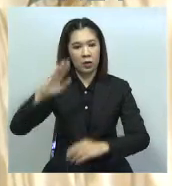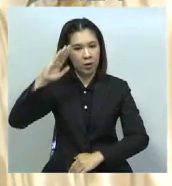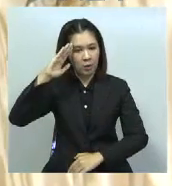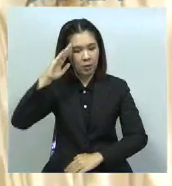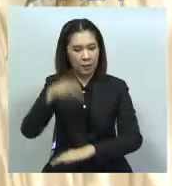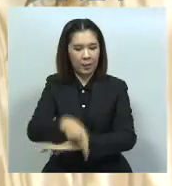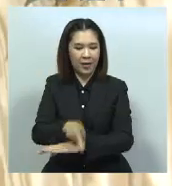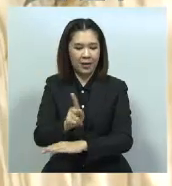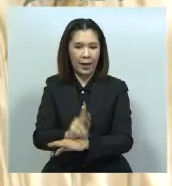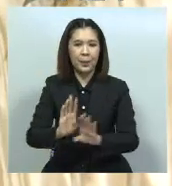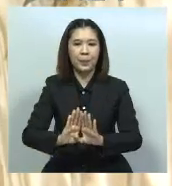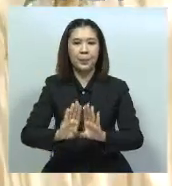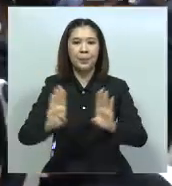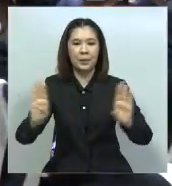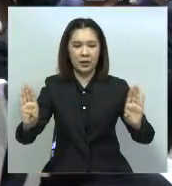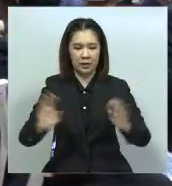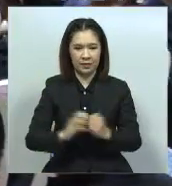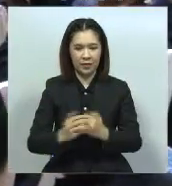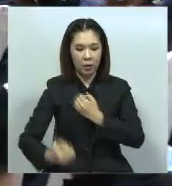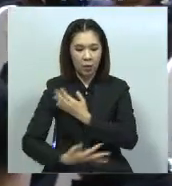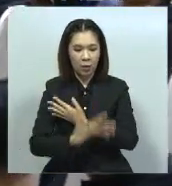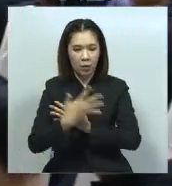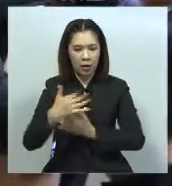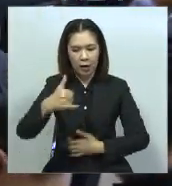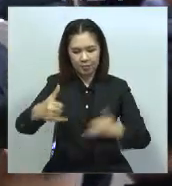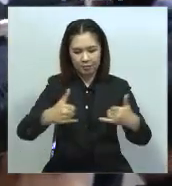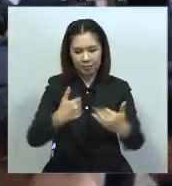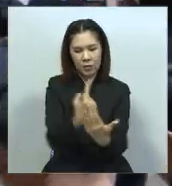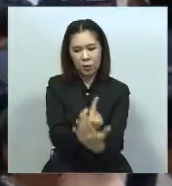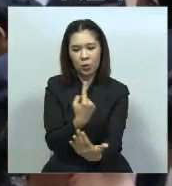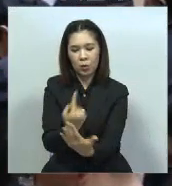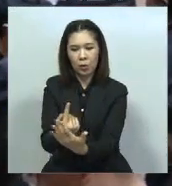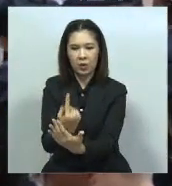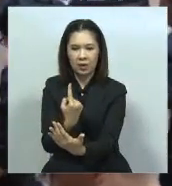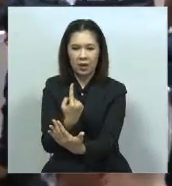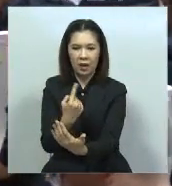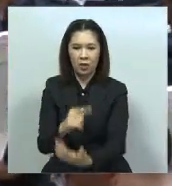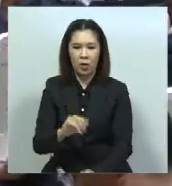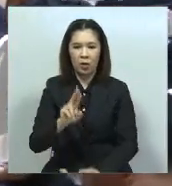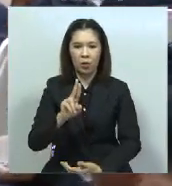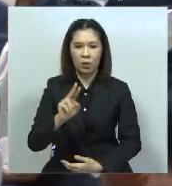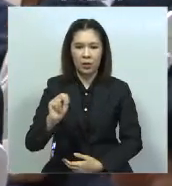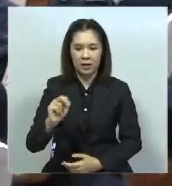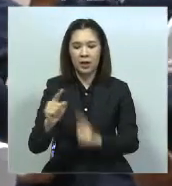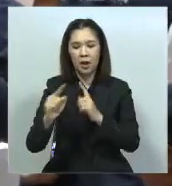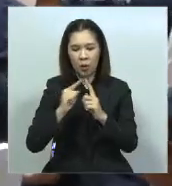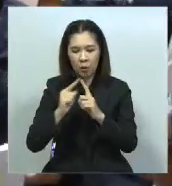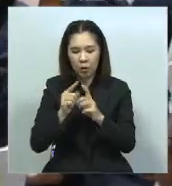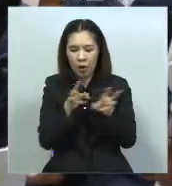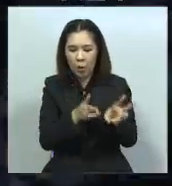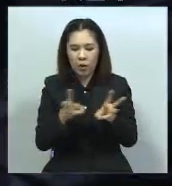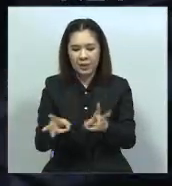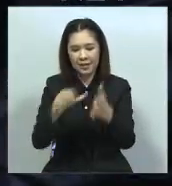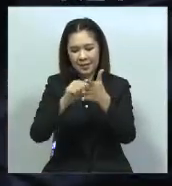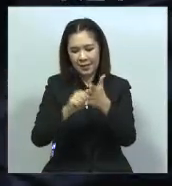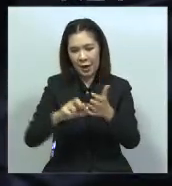านเปิดงานแล้วก็ได้มีโอกาสพูดคุยกับตัวแทนเครือข่ายจากองค์การสหประชาชาติถึงแนวทางการแก้ไ